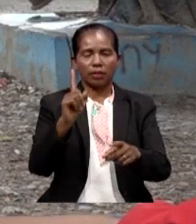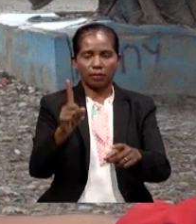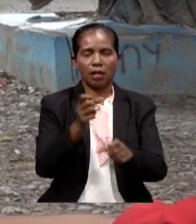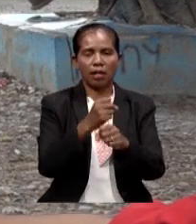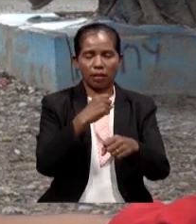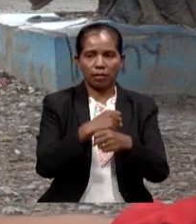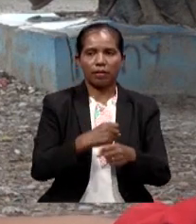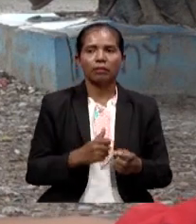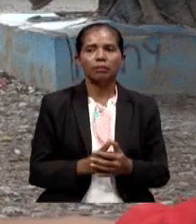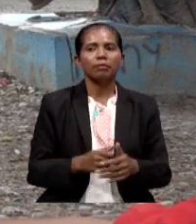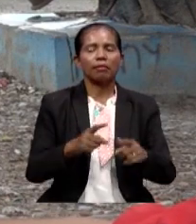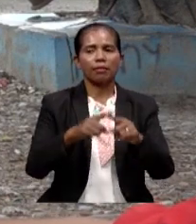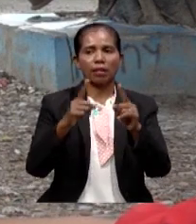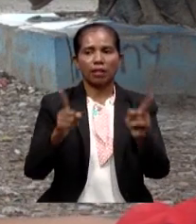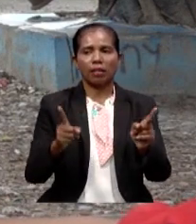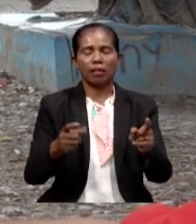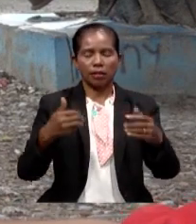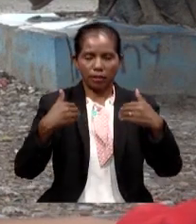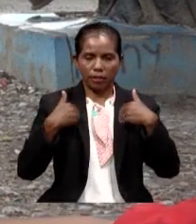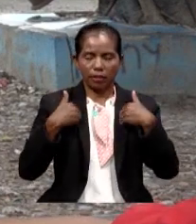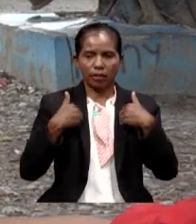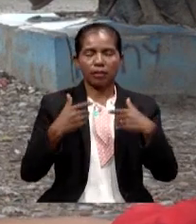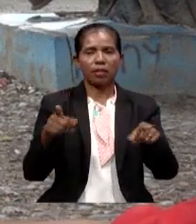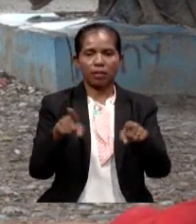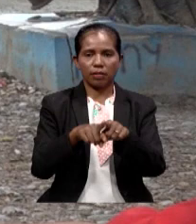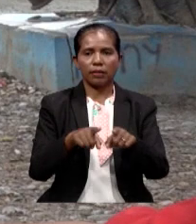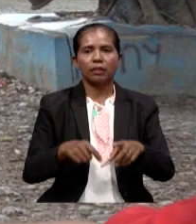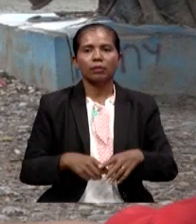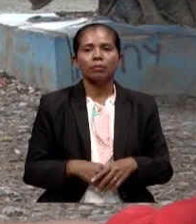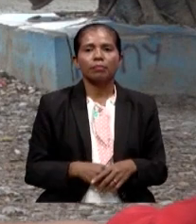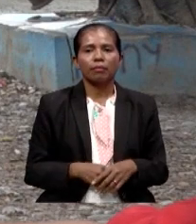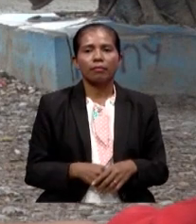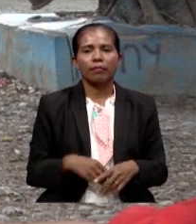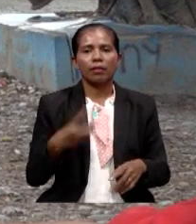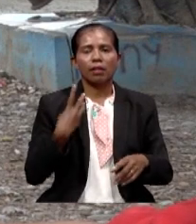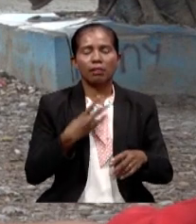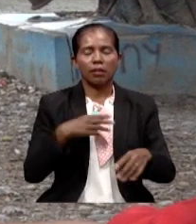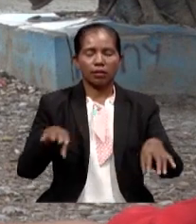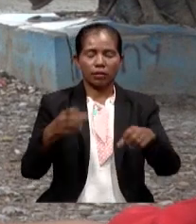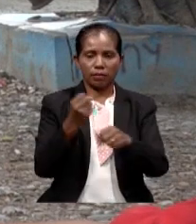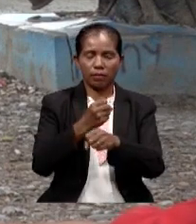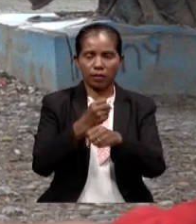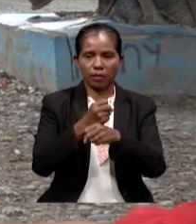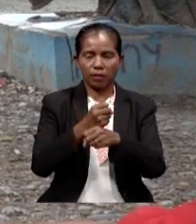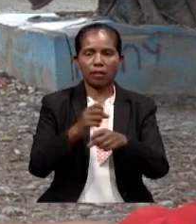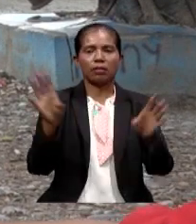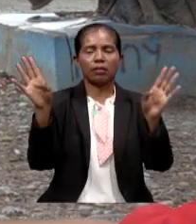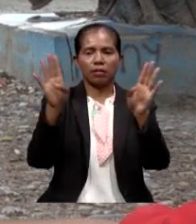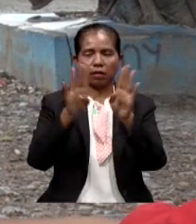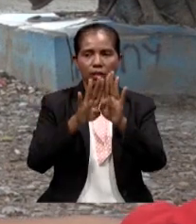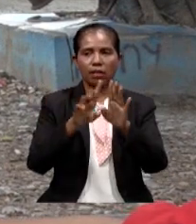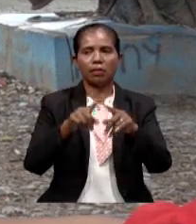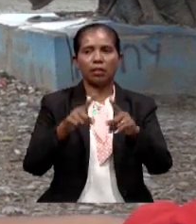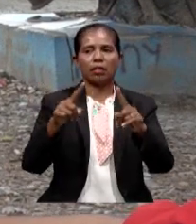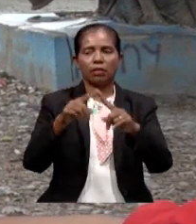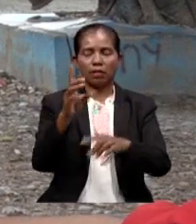nabi makalo. Mai be buat ne iha dunia sana. Ami mus esforsu ampera tu taka. Mai be tu hilor